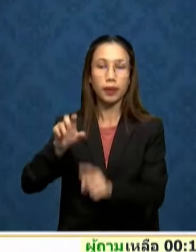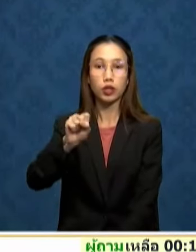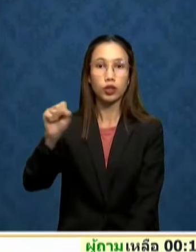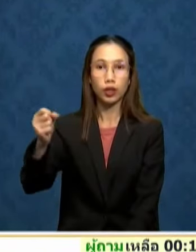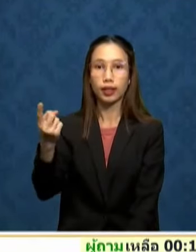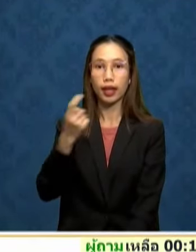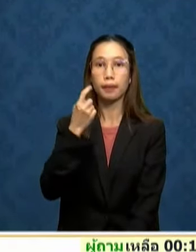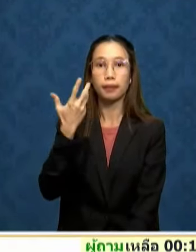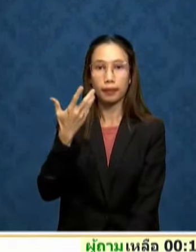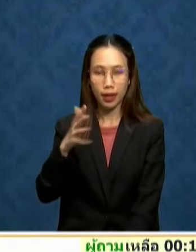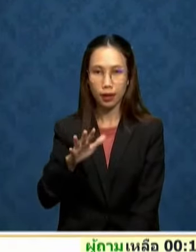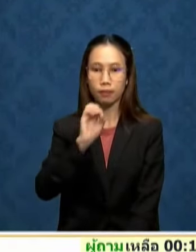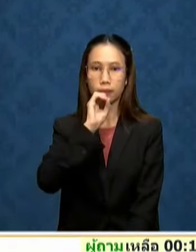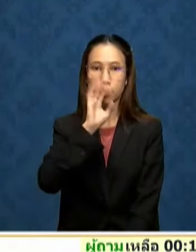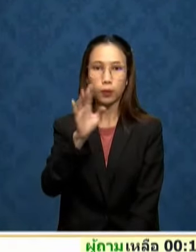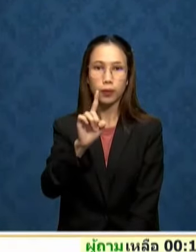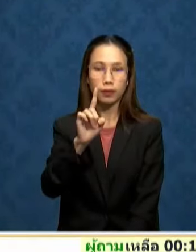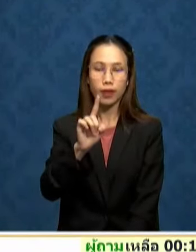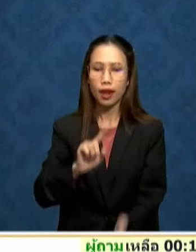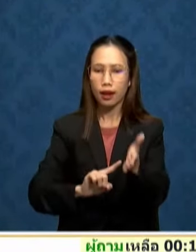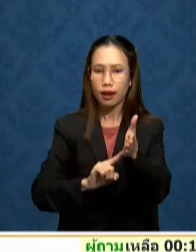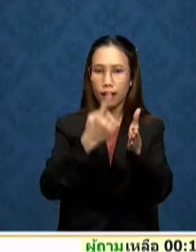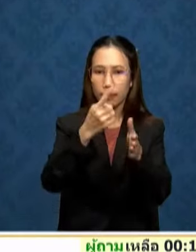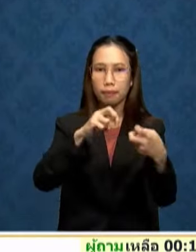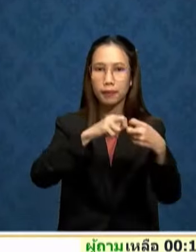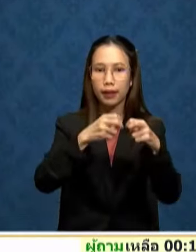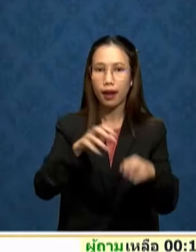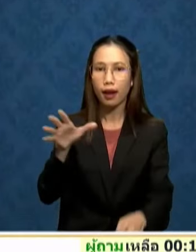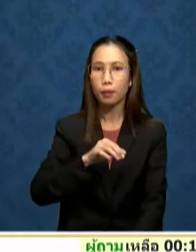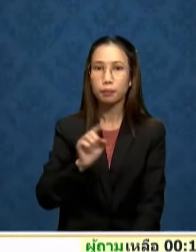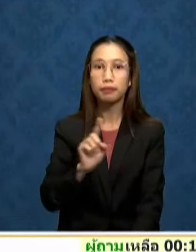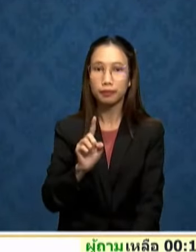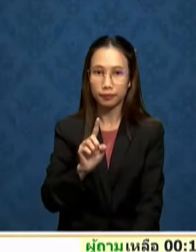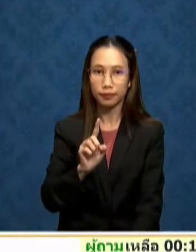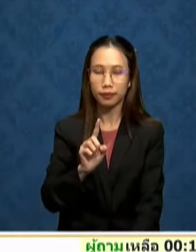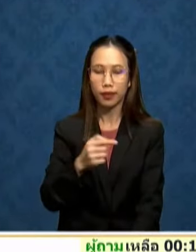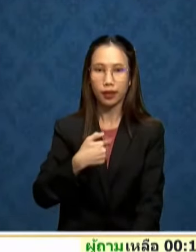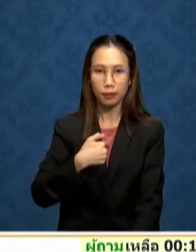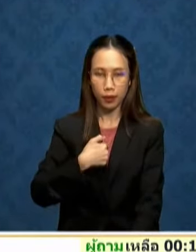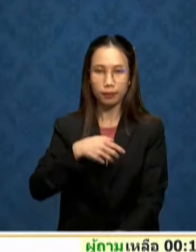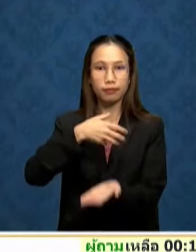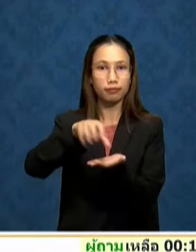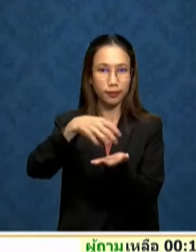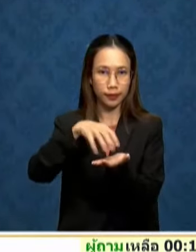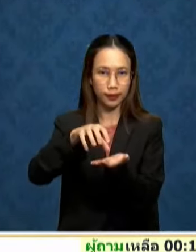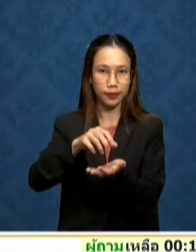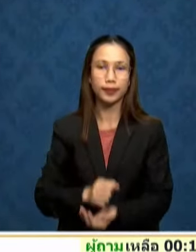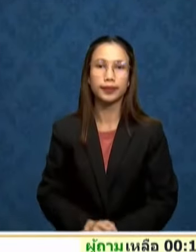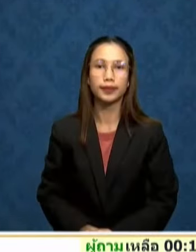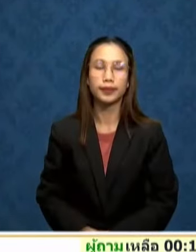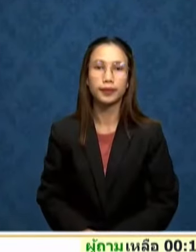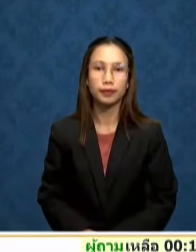มิติแรกว่าเรื่องต้นต่อของปัญหามาจากอะไรนะครับผมขอแนะนำเรียนว่า